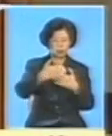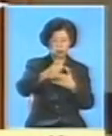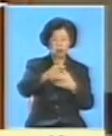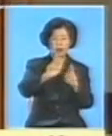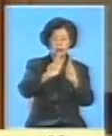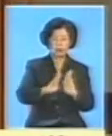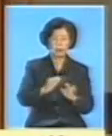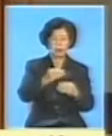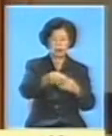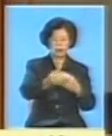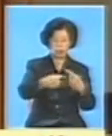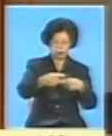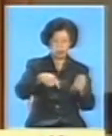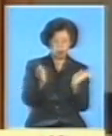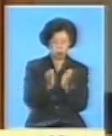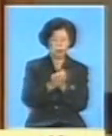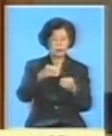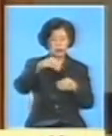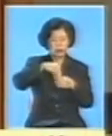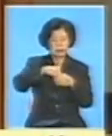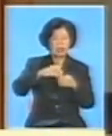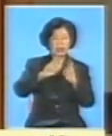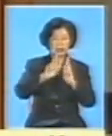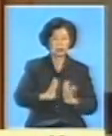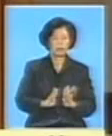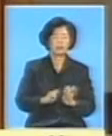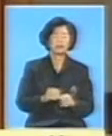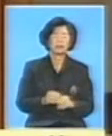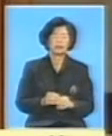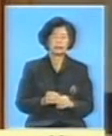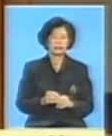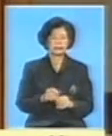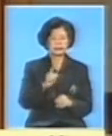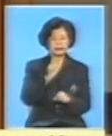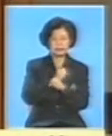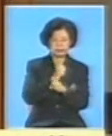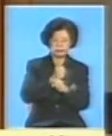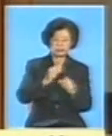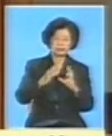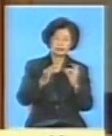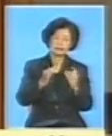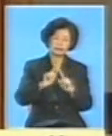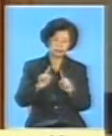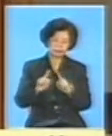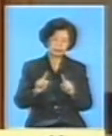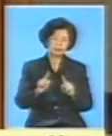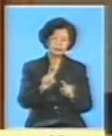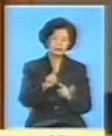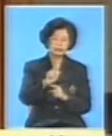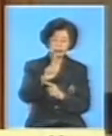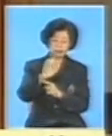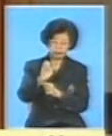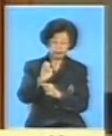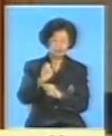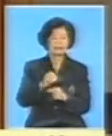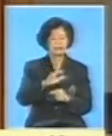แล้วแล้วก็มีหนีอยู่บ้างไอ้ที่ไปสอบปัญญามแล้วไปอะไรทำคดีต่างๆสองน้ำมันเนี่ยนะกับเด็กอะไรเนี่ย